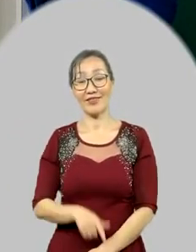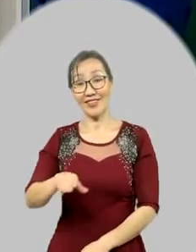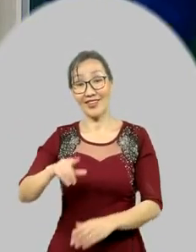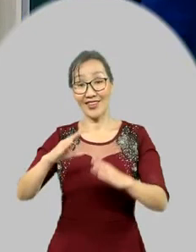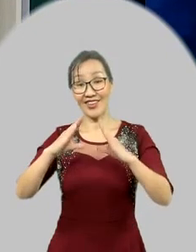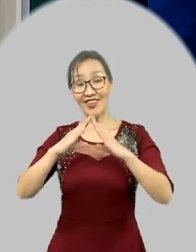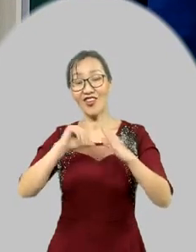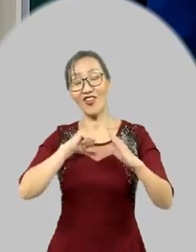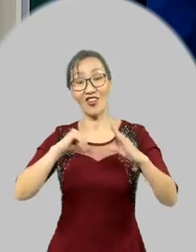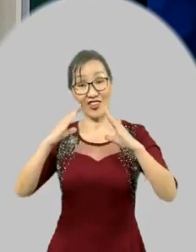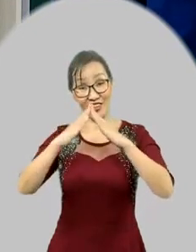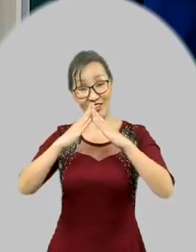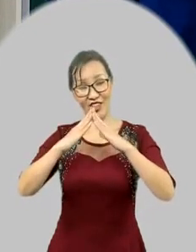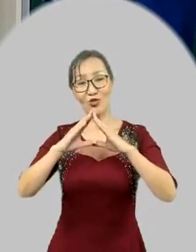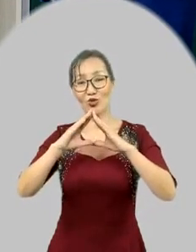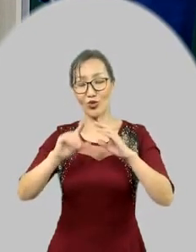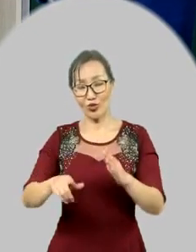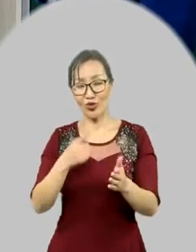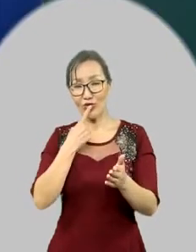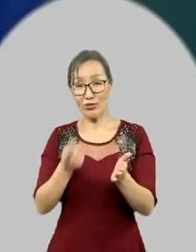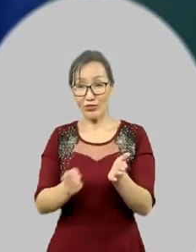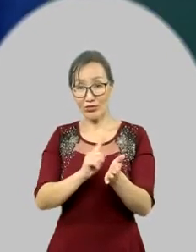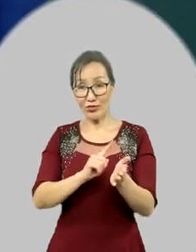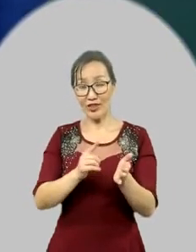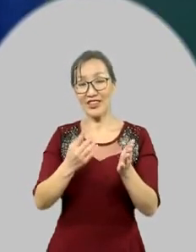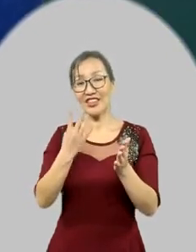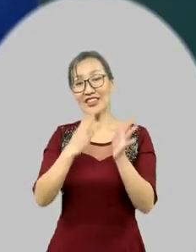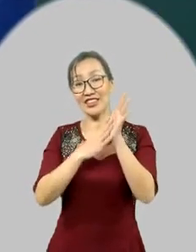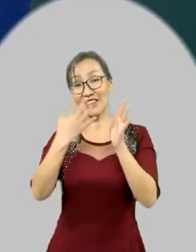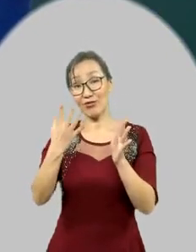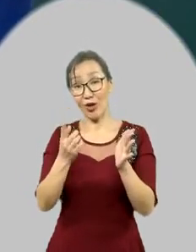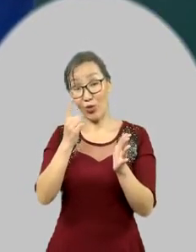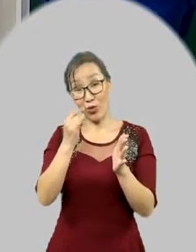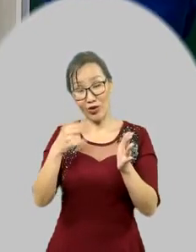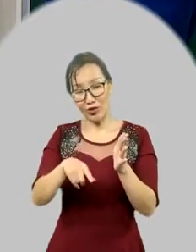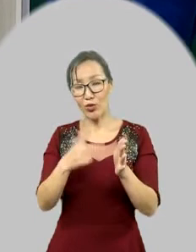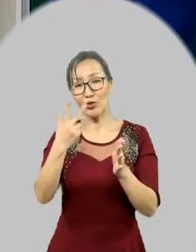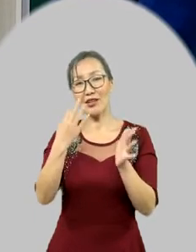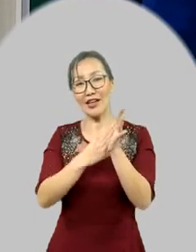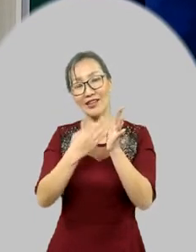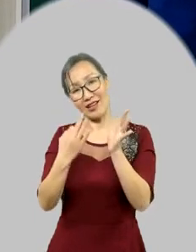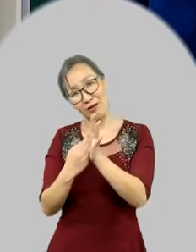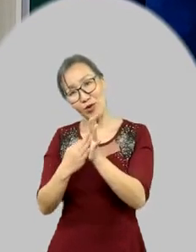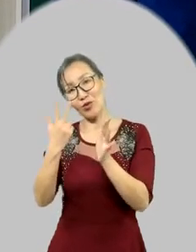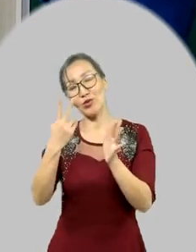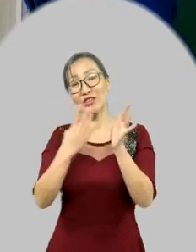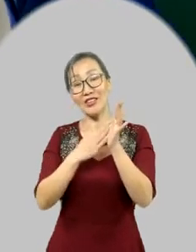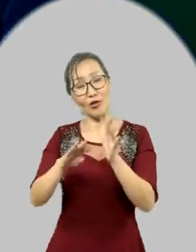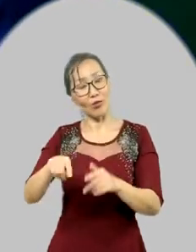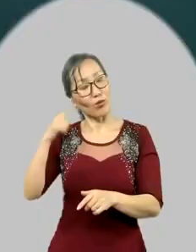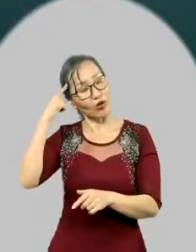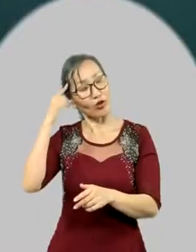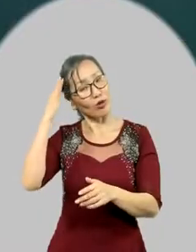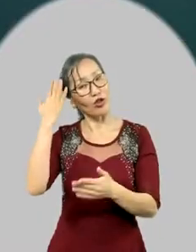нар гэртээ сурах бичгийн 95 дугаар хуудасны 388, 390-р бодлогыг бодоорой. Мөн